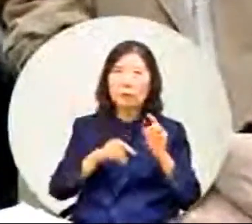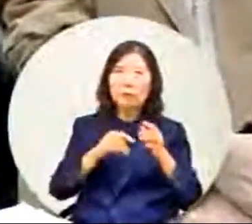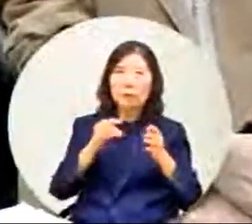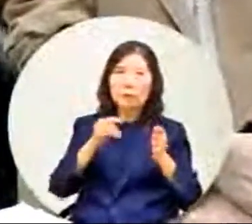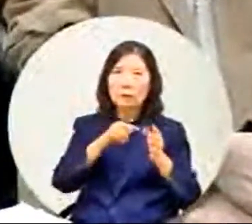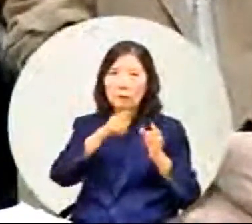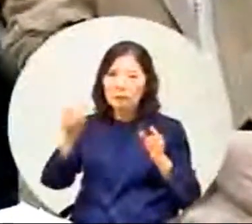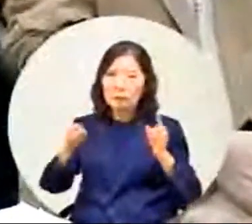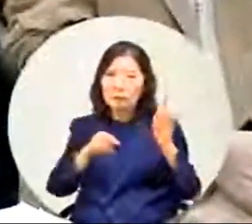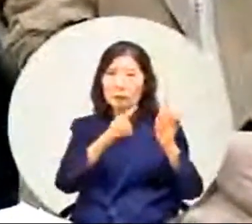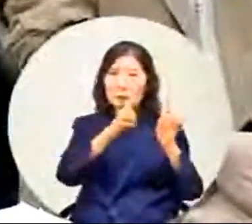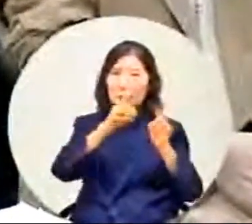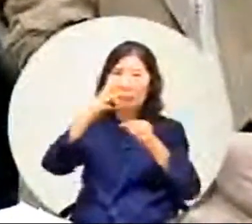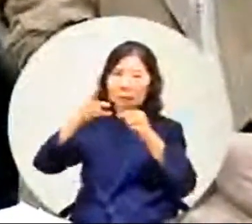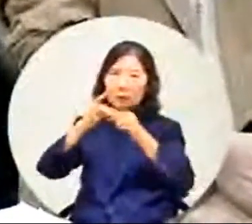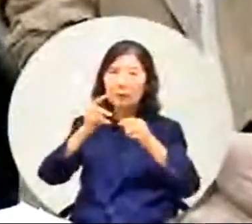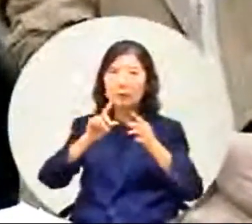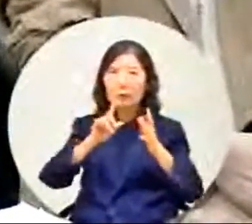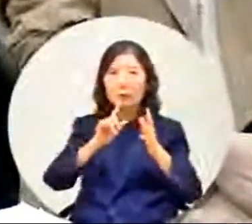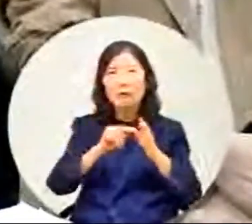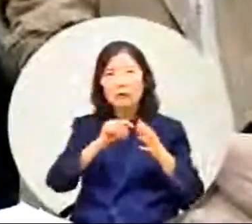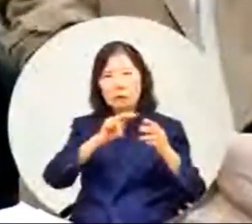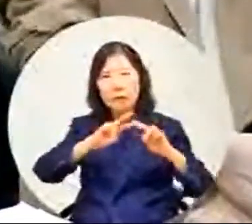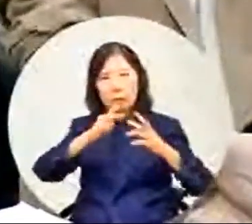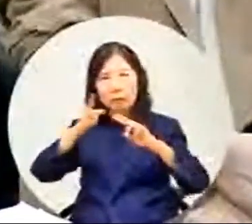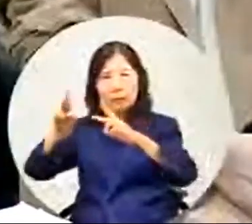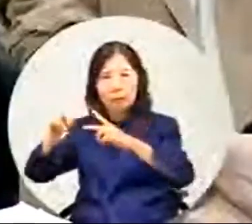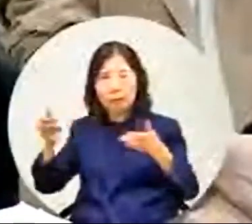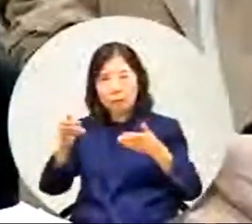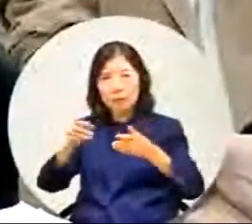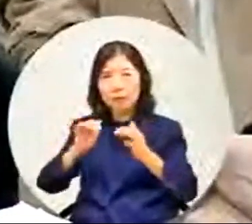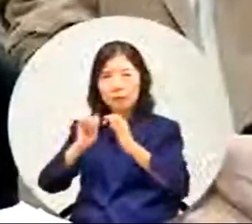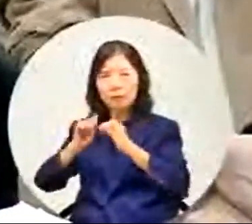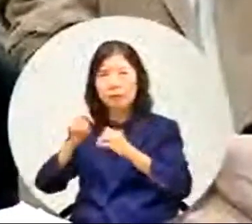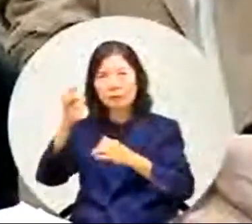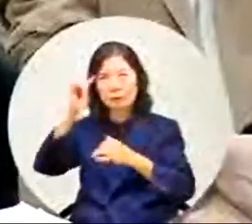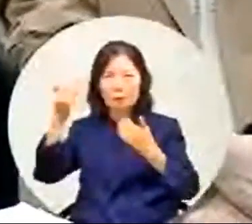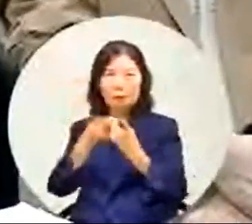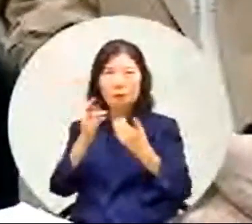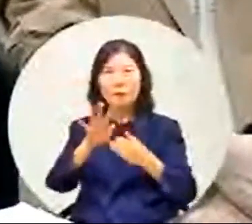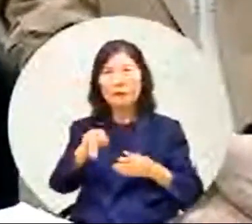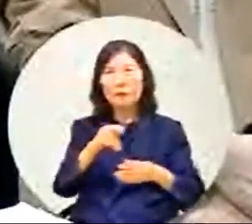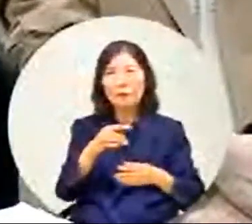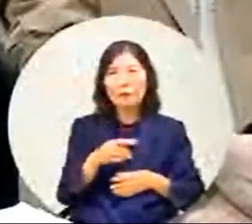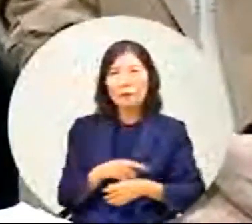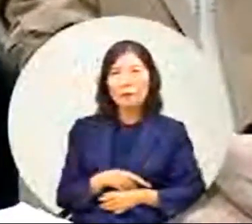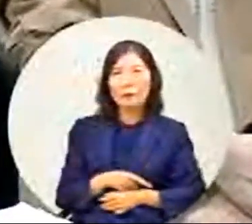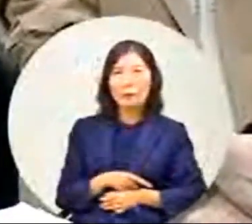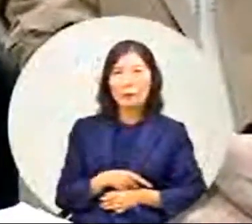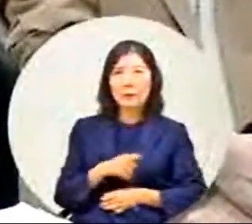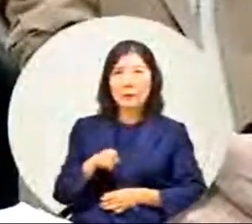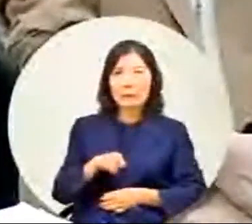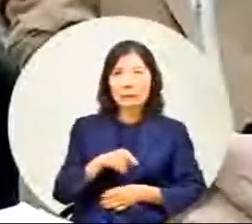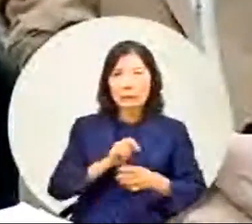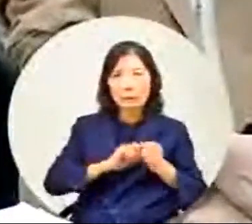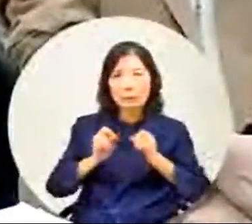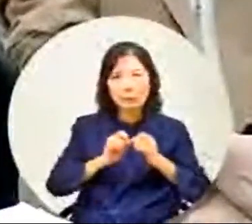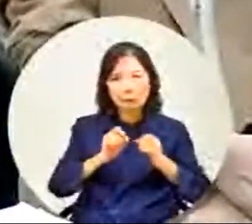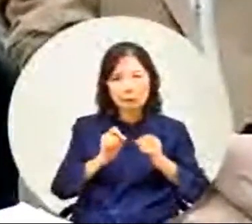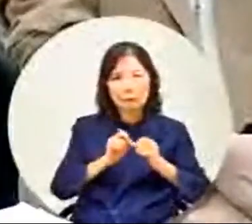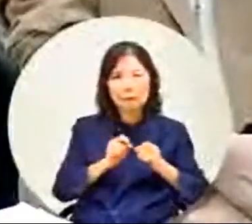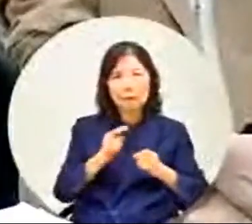有变迁嘛，因为你们根本没想到你们要盖下去就有居民去反对嘛，所以你们当时的一些计划